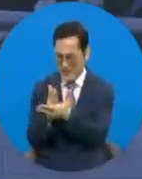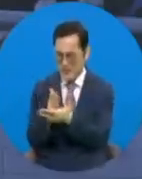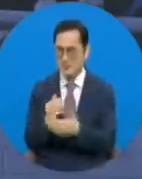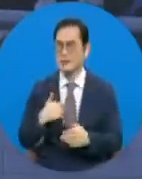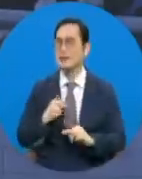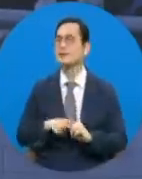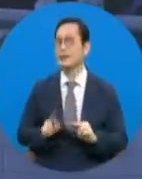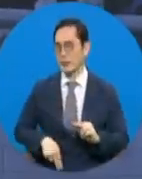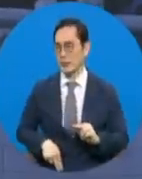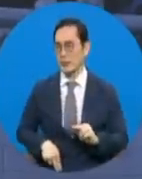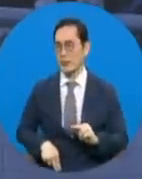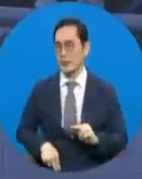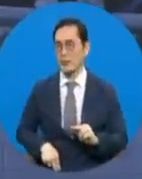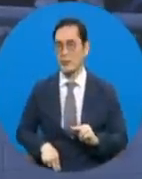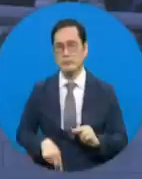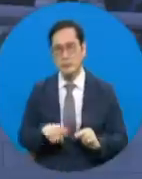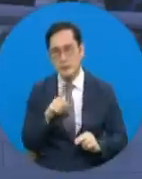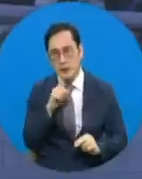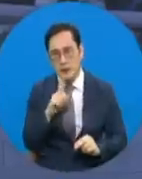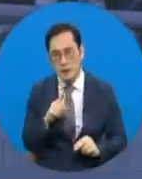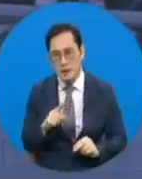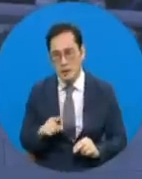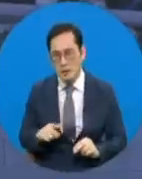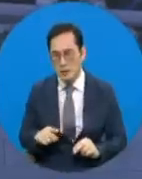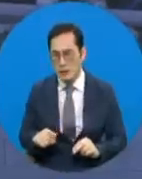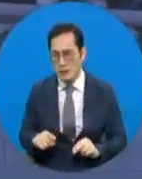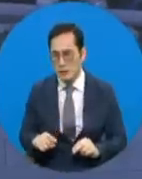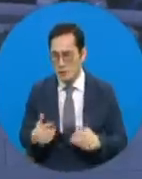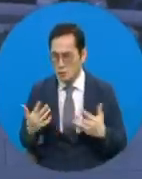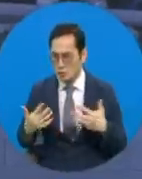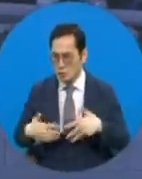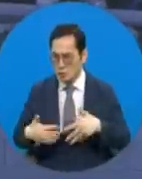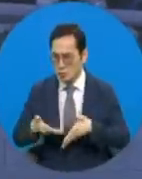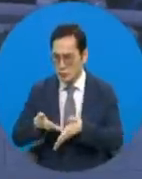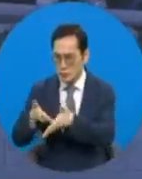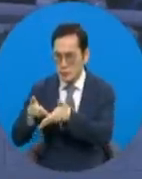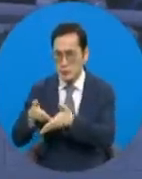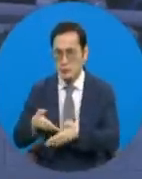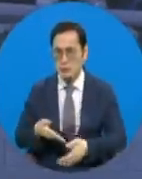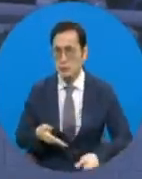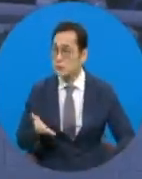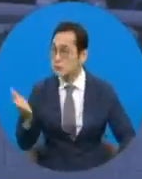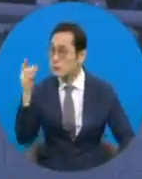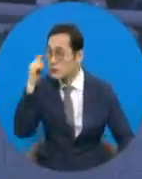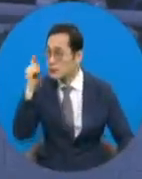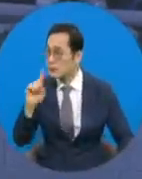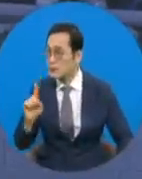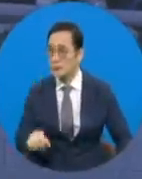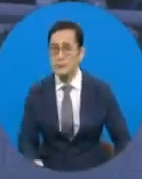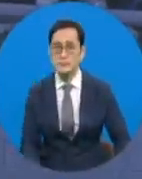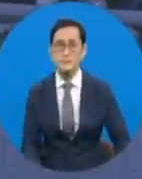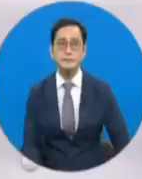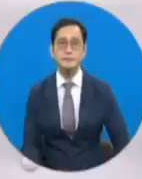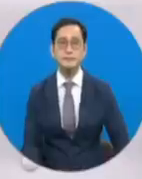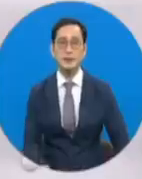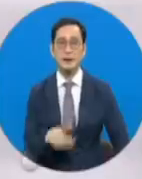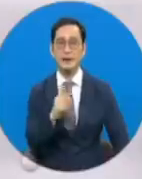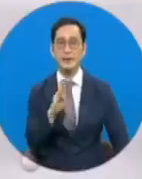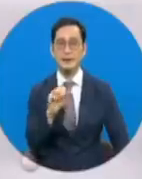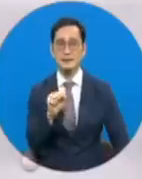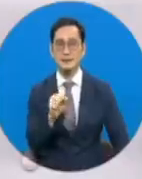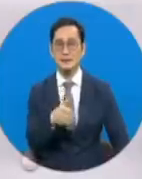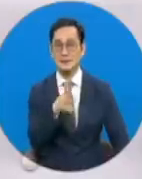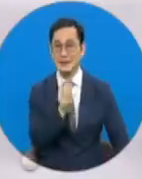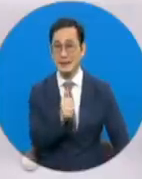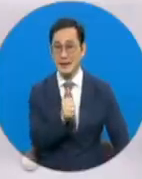측면도 있는 것 같습니다. 김강삼 변호사님은 어제 이 입장 표명에 대해서 어떻게 평가를 하십니까? 일단 뭐 KBS 사장은